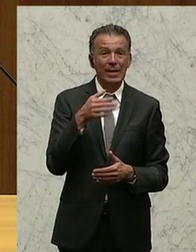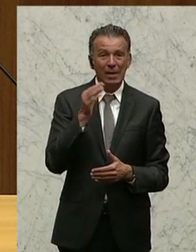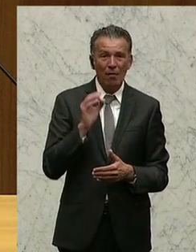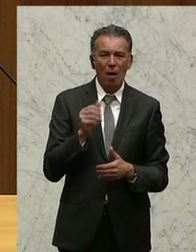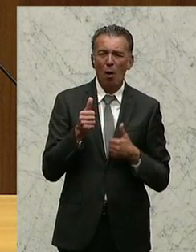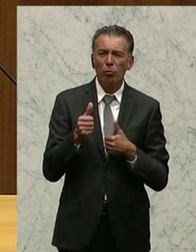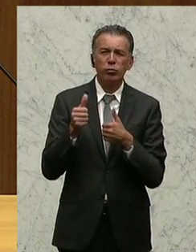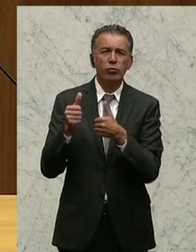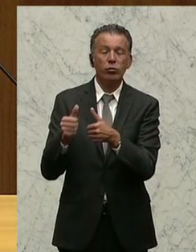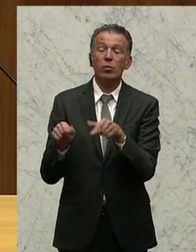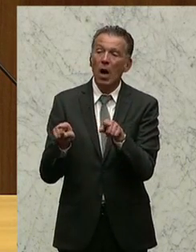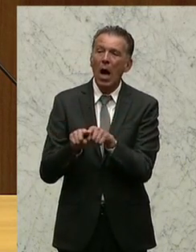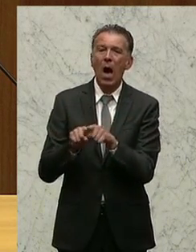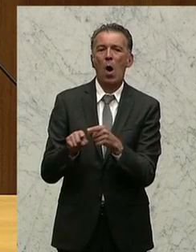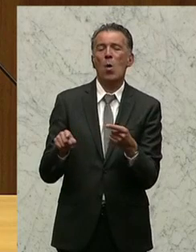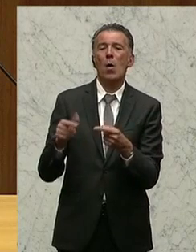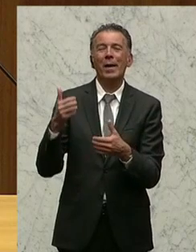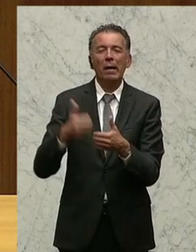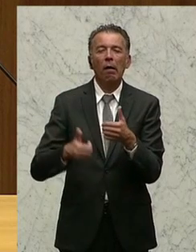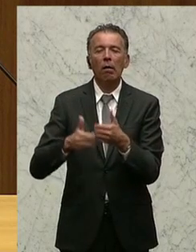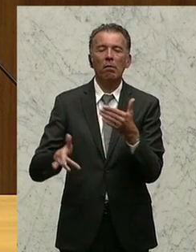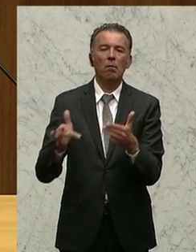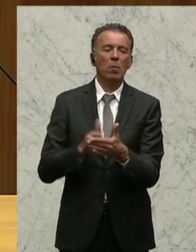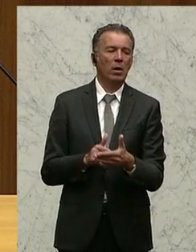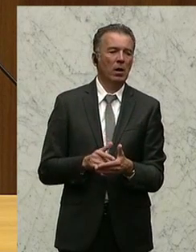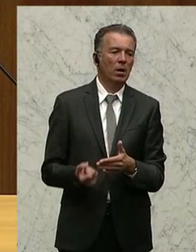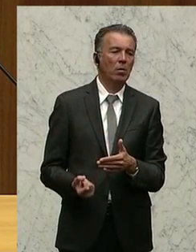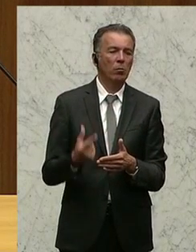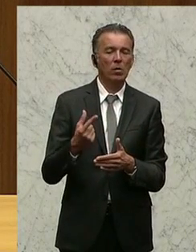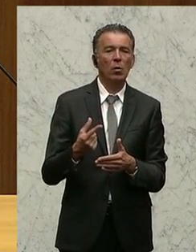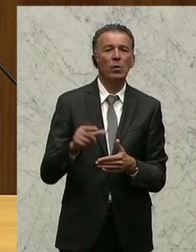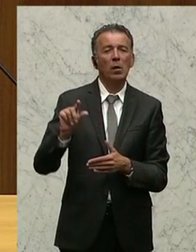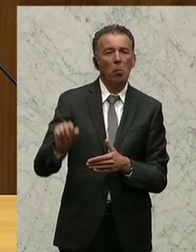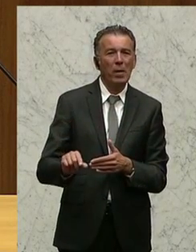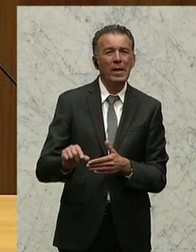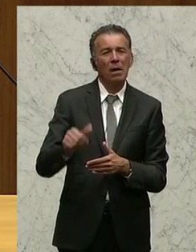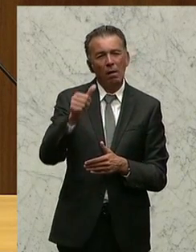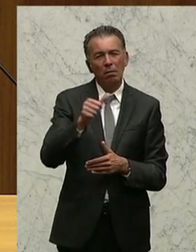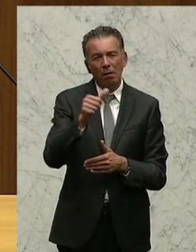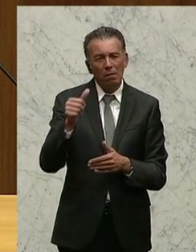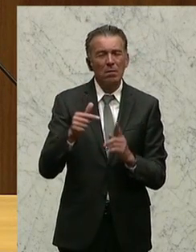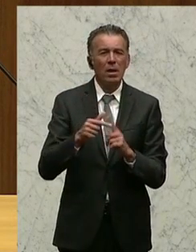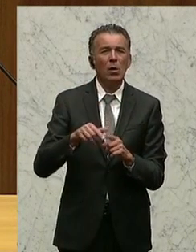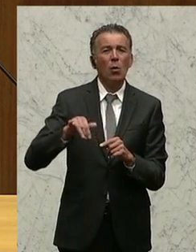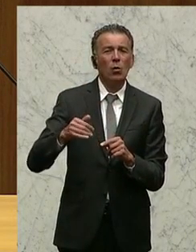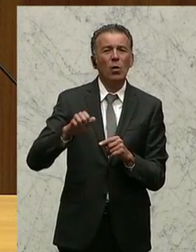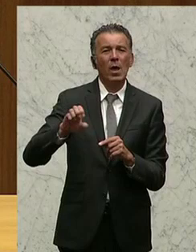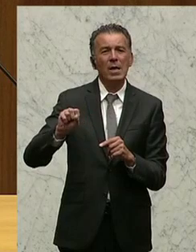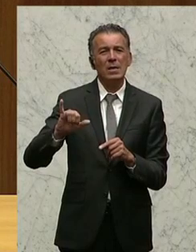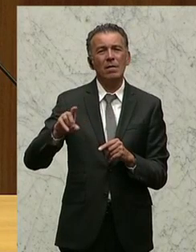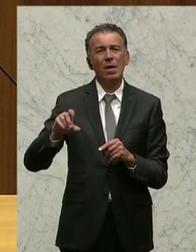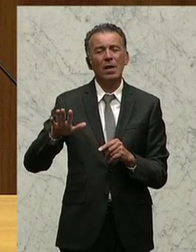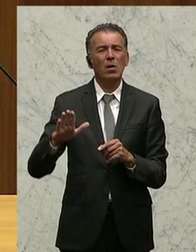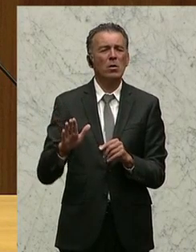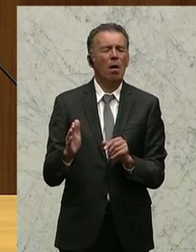Kriegsmittel eingesetzt. Gerade die christlichen und jesidischen Minderheiten sind die ärmsten der Armen.